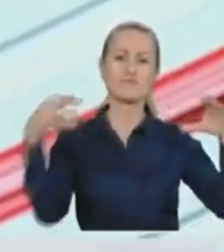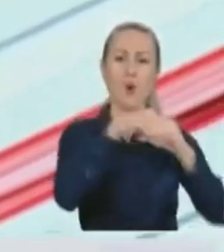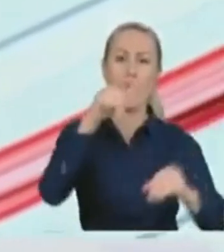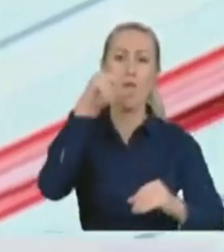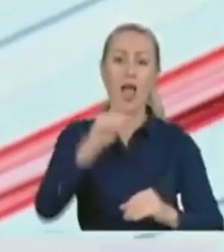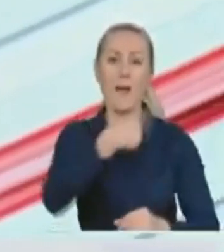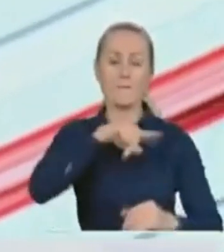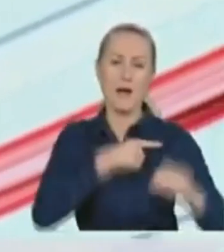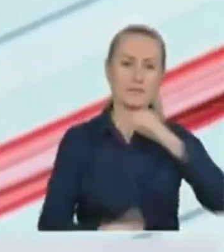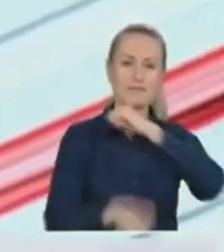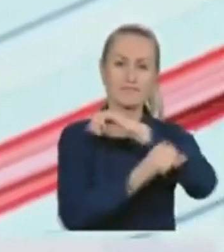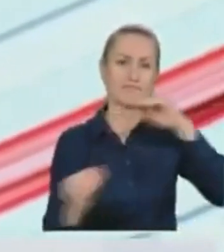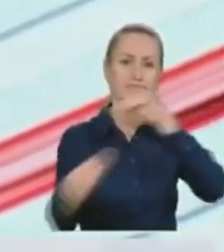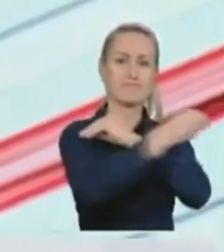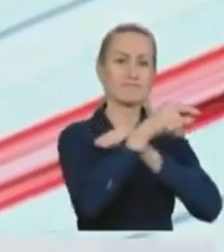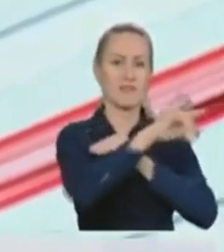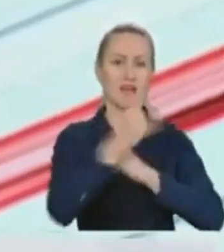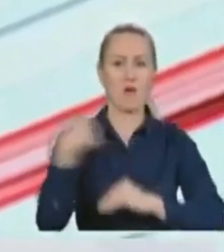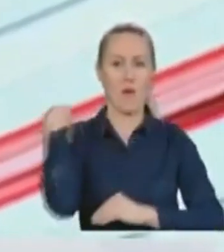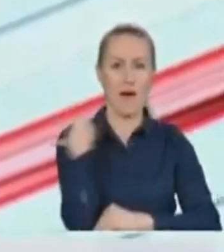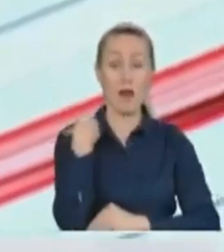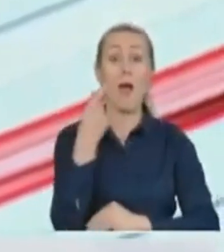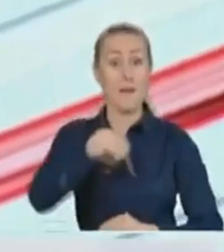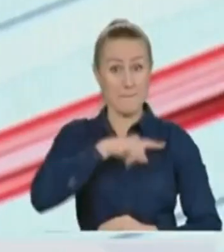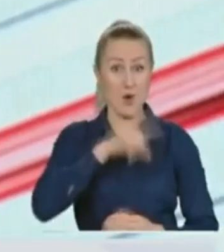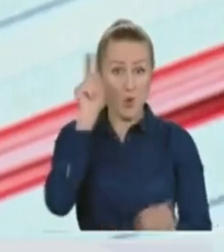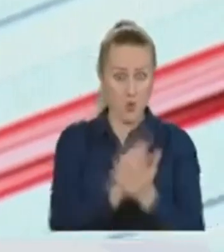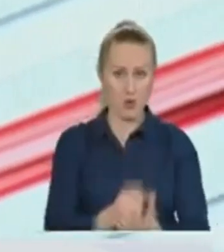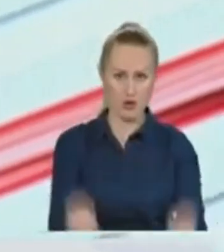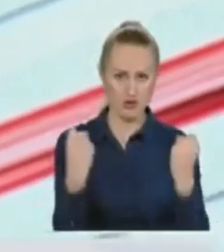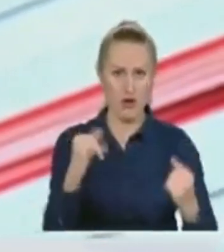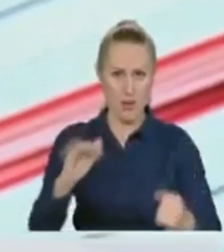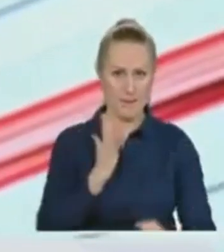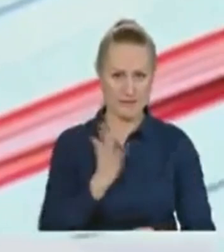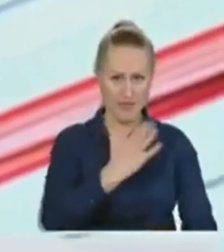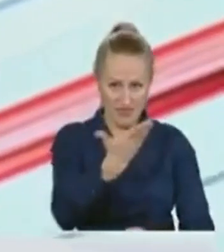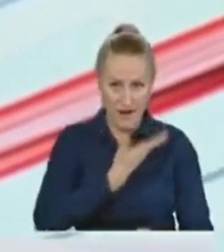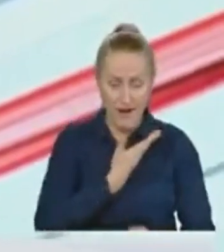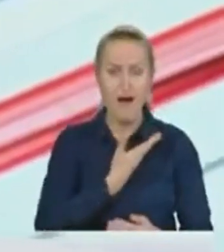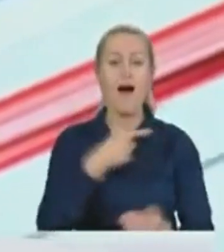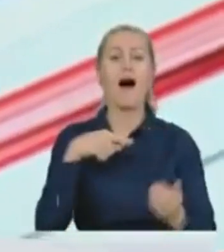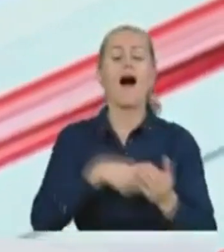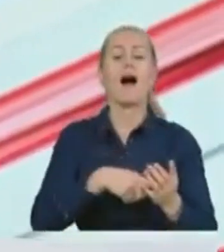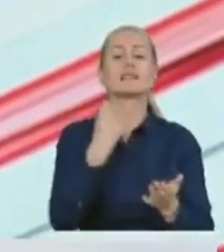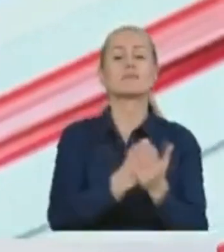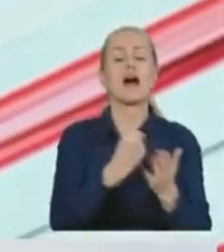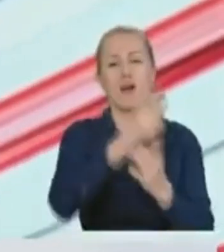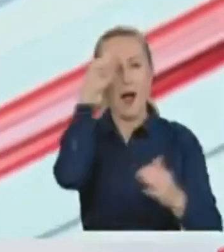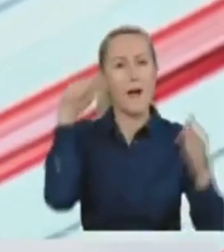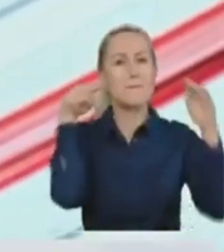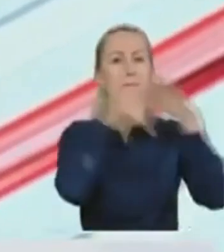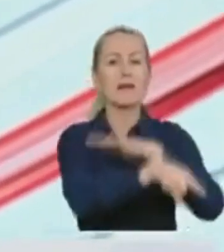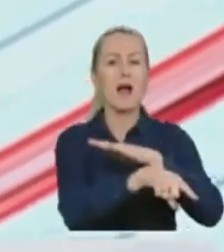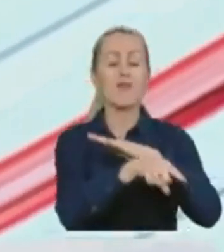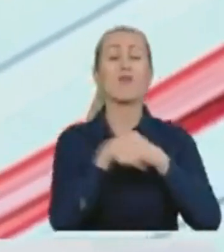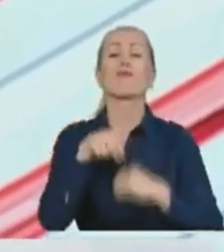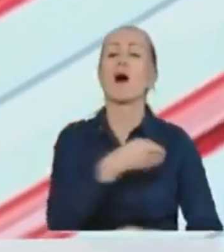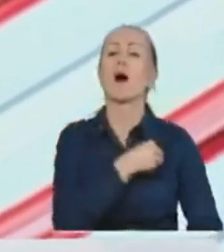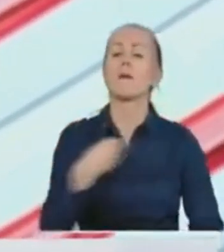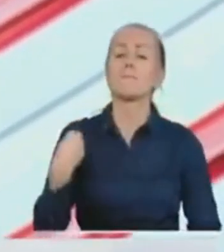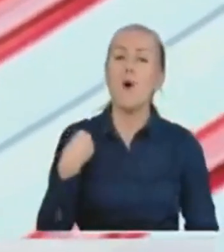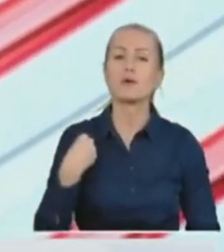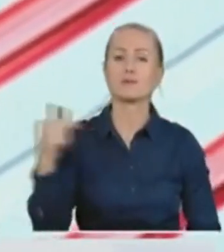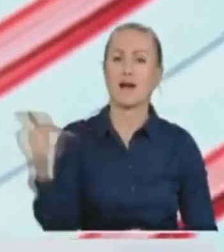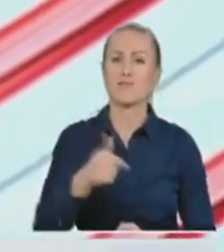в Європейському Союзі, зайняти місце Великобританії. І лише тоді ми будемо сильними і в безпеці. Якщо говорити про мігрантів, Польща